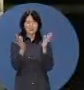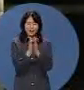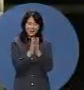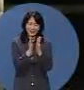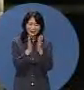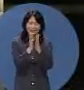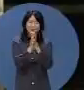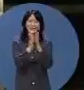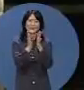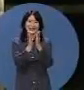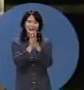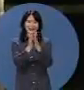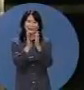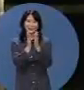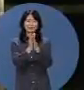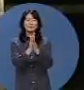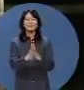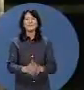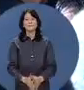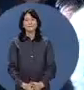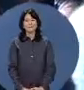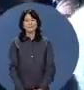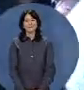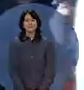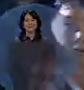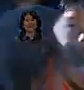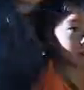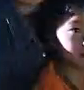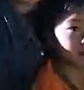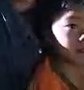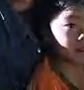客席からは大きな拍手が上がっていました。